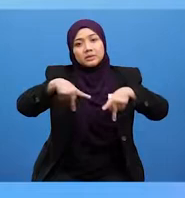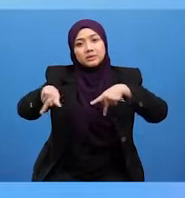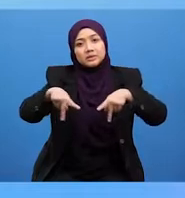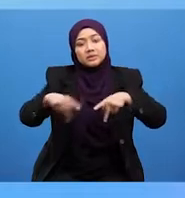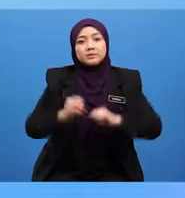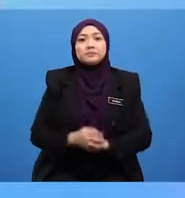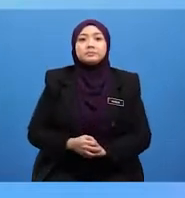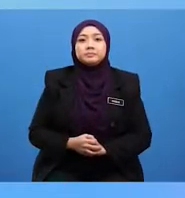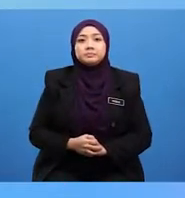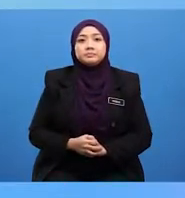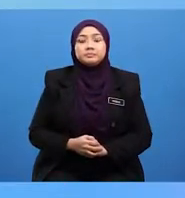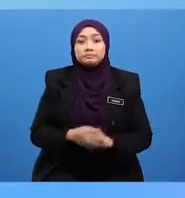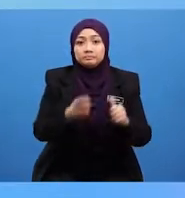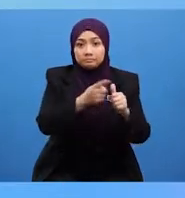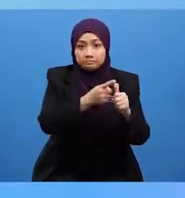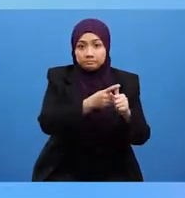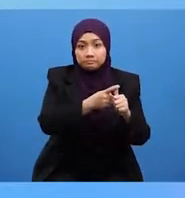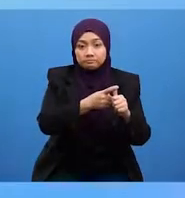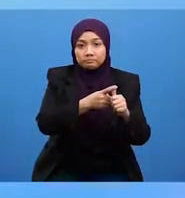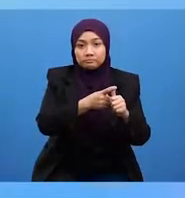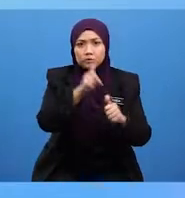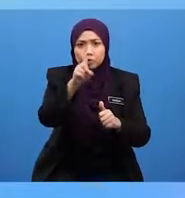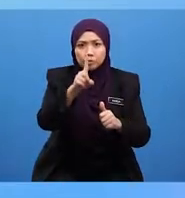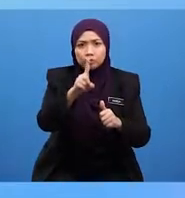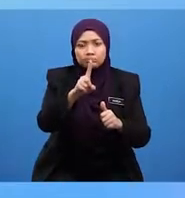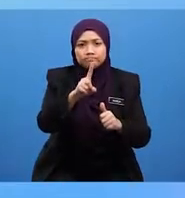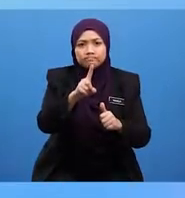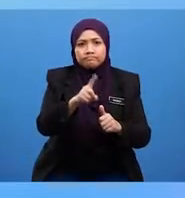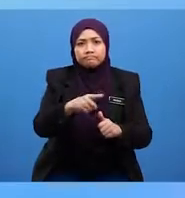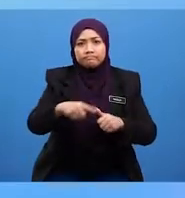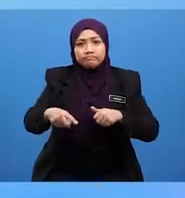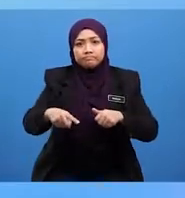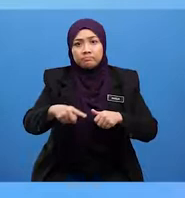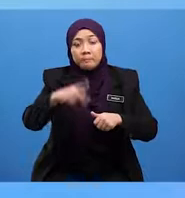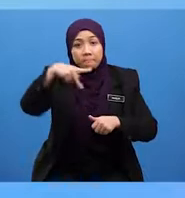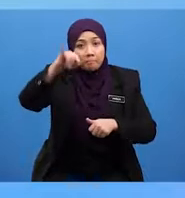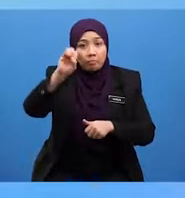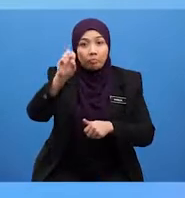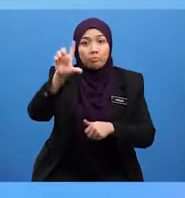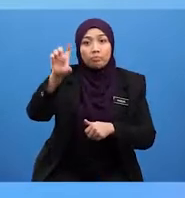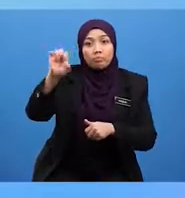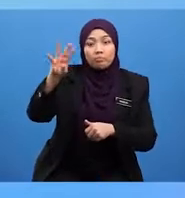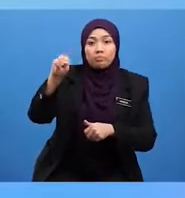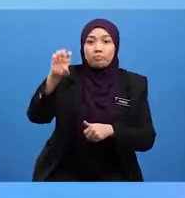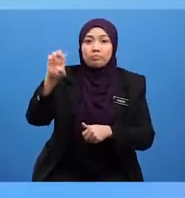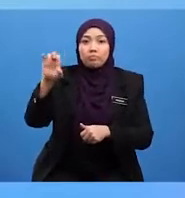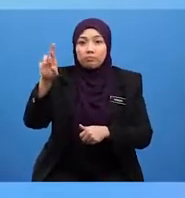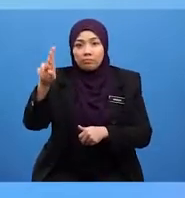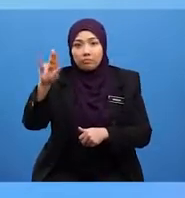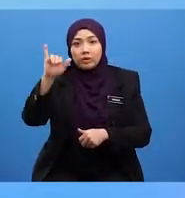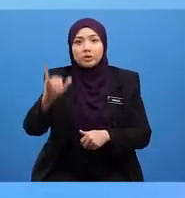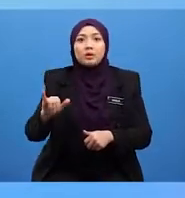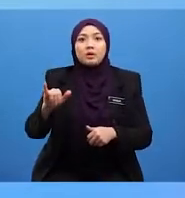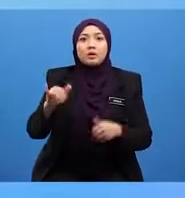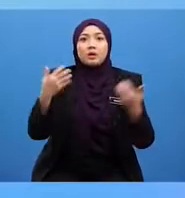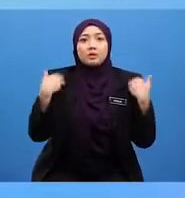pertama, plastik merupakan sejenis polimer yang dihasilkan melalui proses